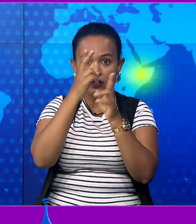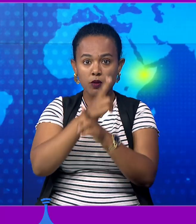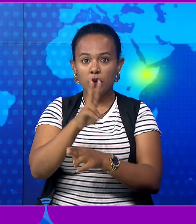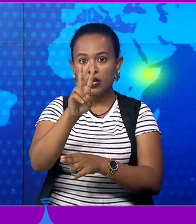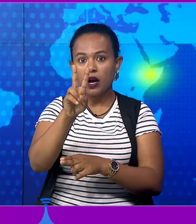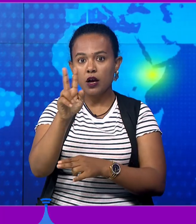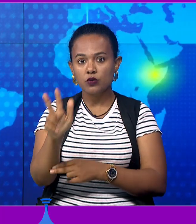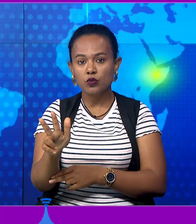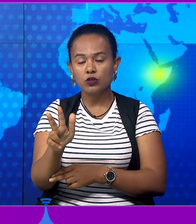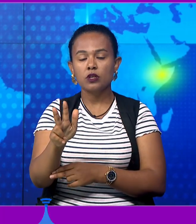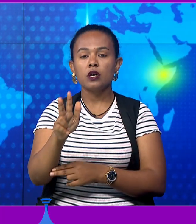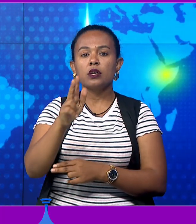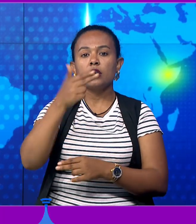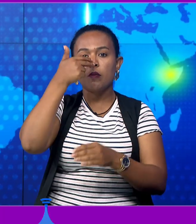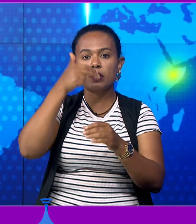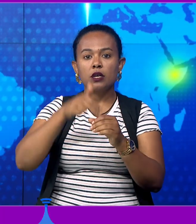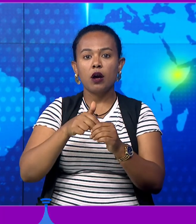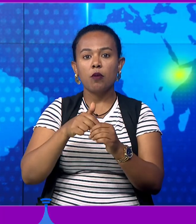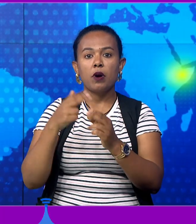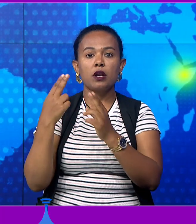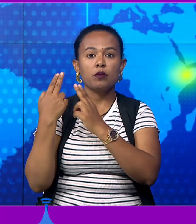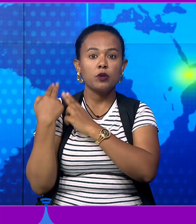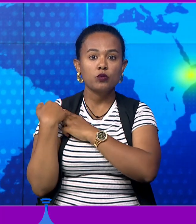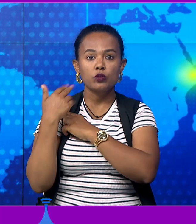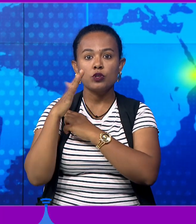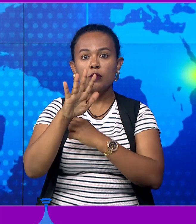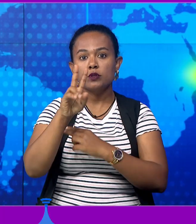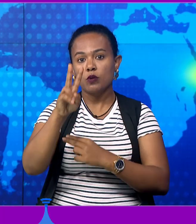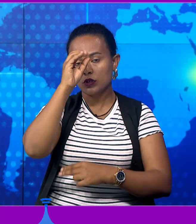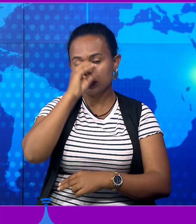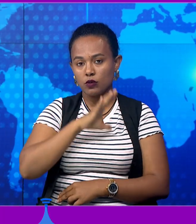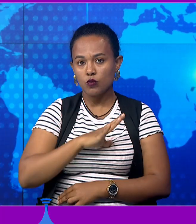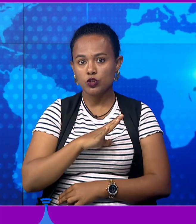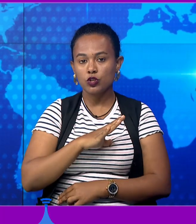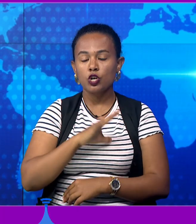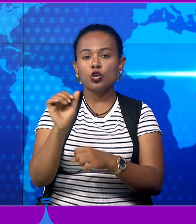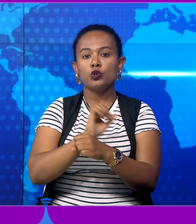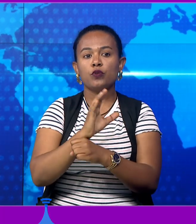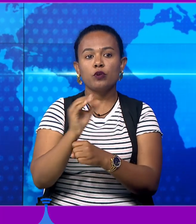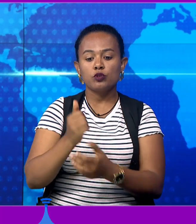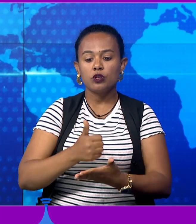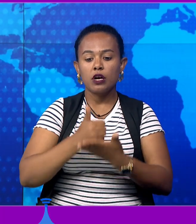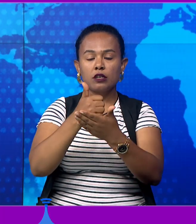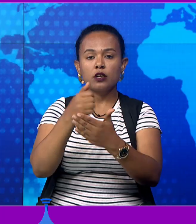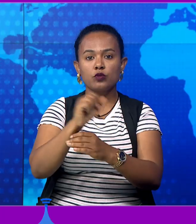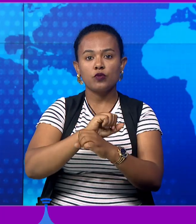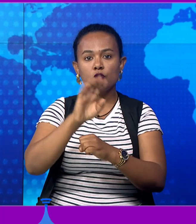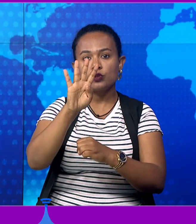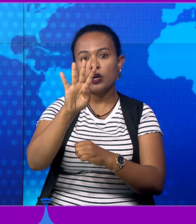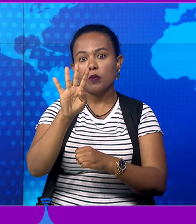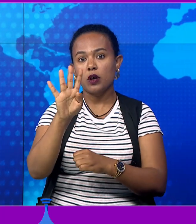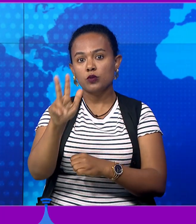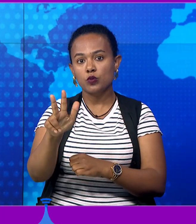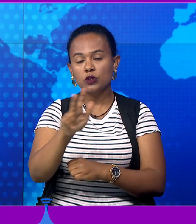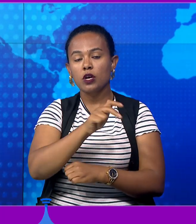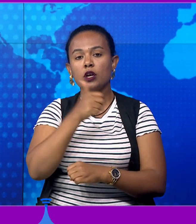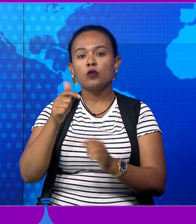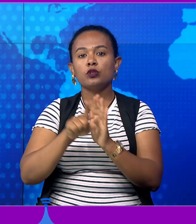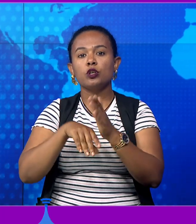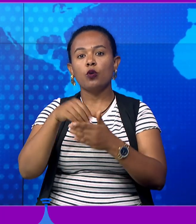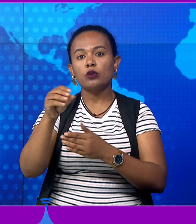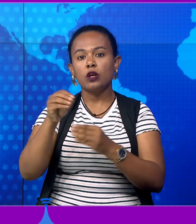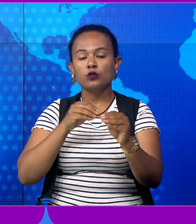23፣ የማደያ ባለቤቶች ስራ አስኪያጆችና ሰራተኞች 52 ሰዎች፣ ሾፌሮችና ረዳት ሾፌሮች 43፣ ሌሎች ህገወጥ